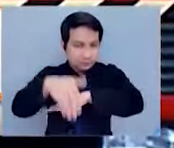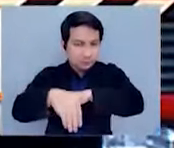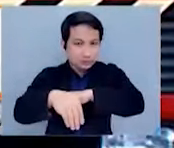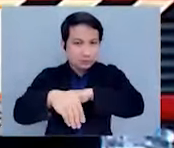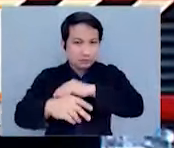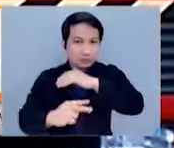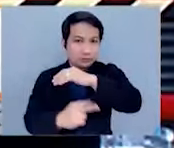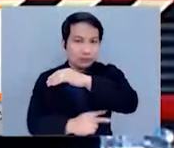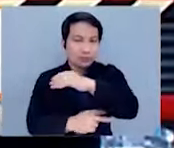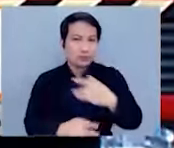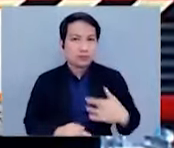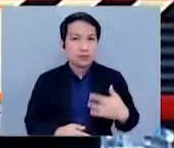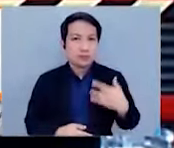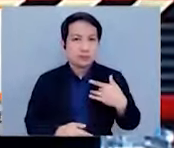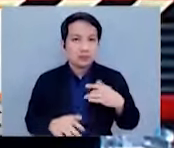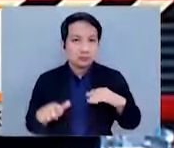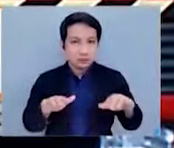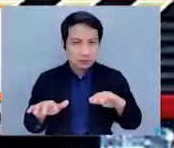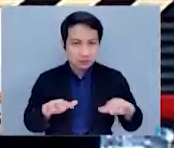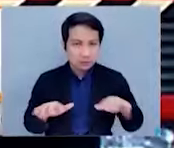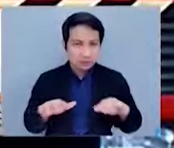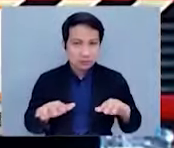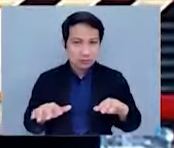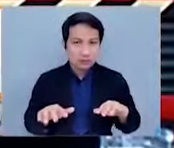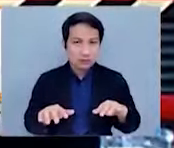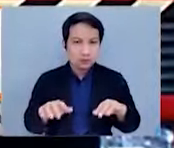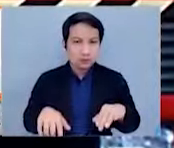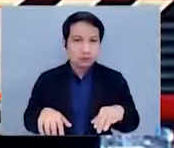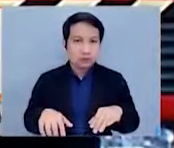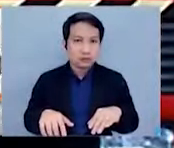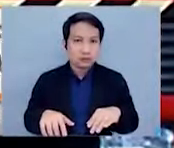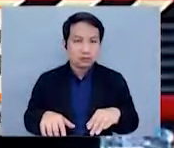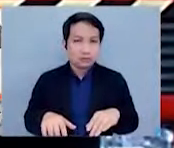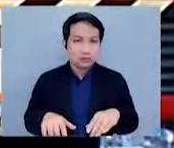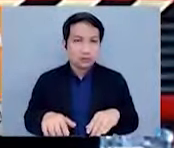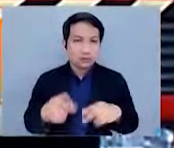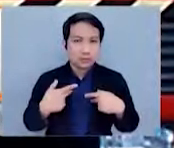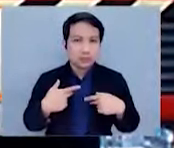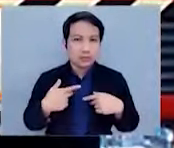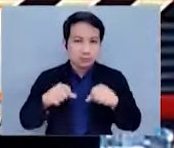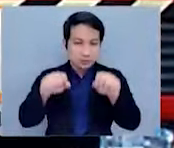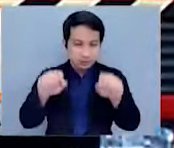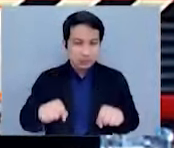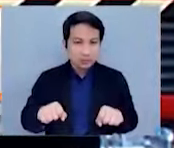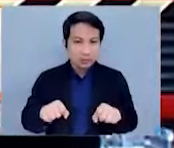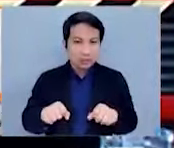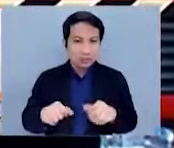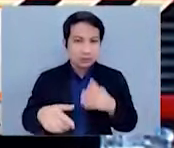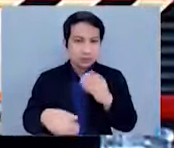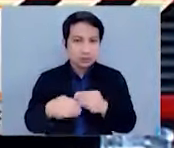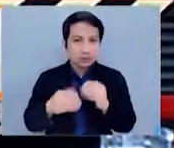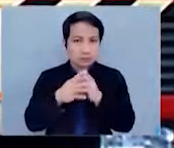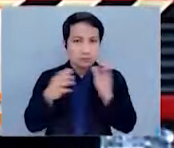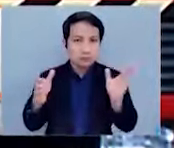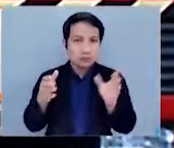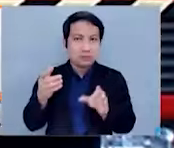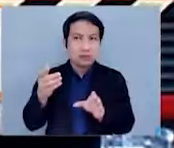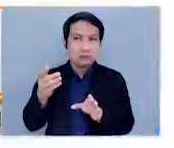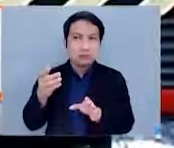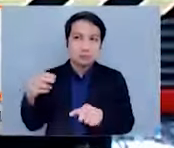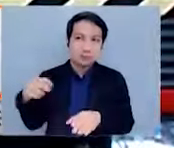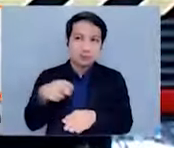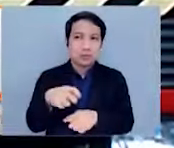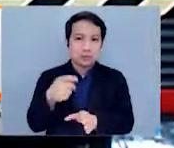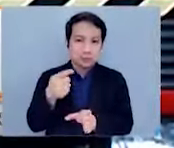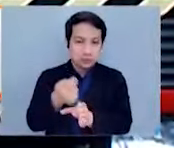nakakaramdam po kami ng mga pag-uga. No? Umuuga po yung fire station. Plus pa yung mga dumadaan na malaking truck. Malog na rin po.